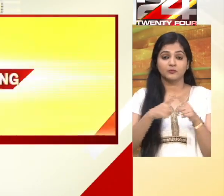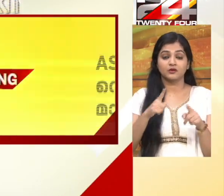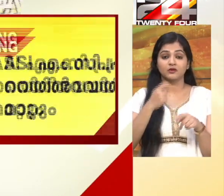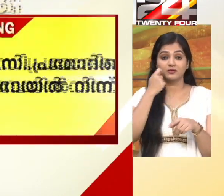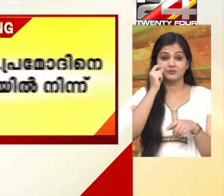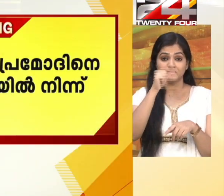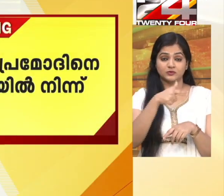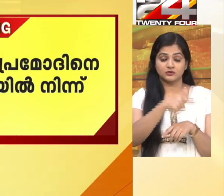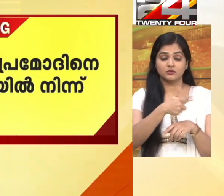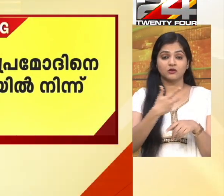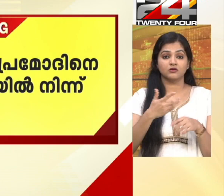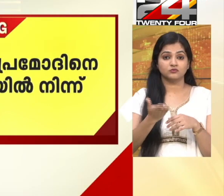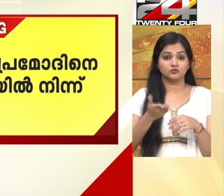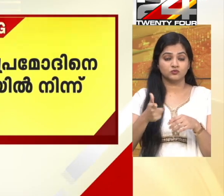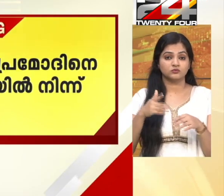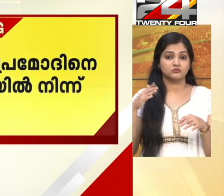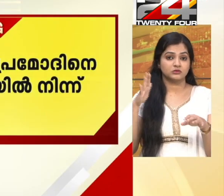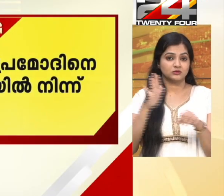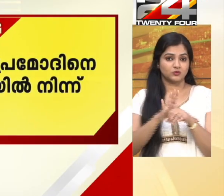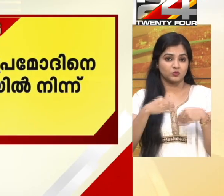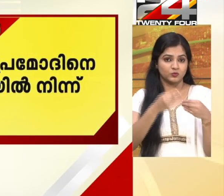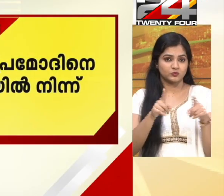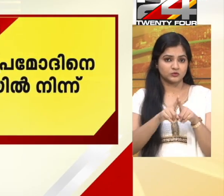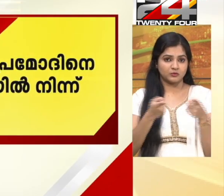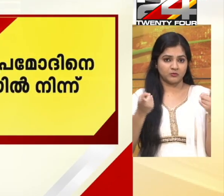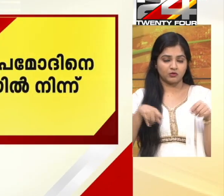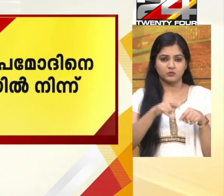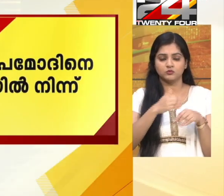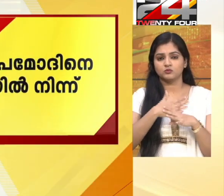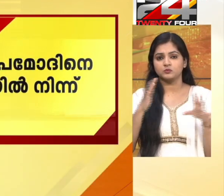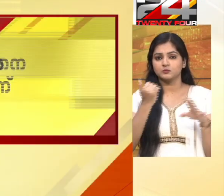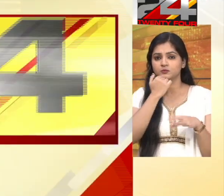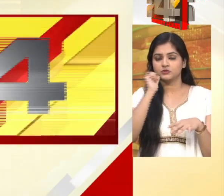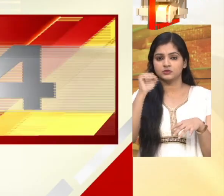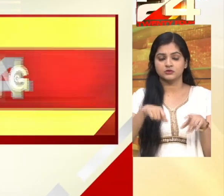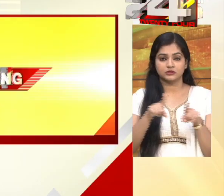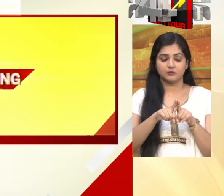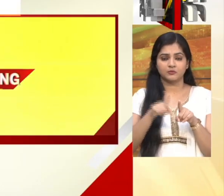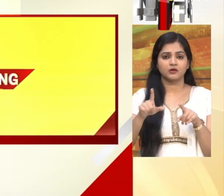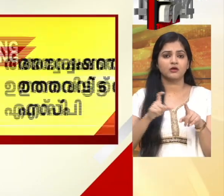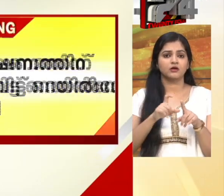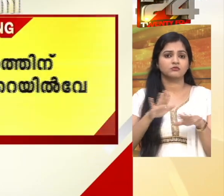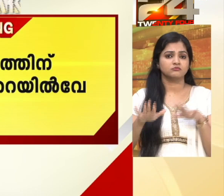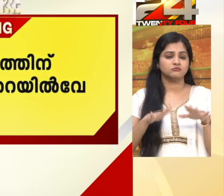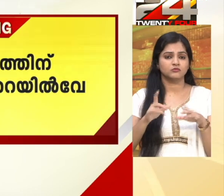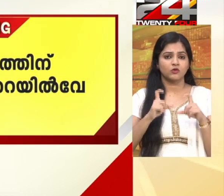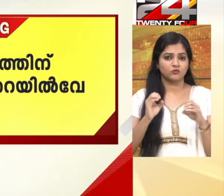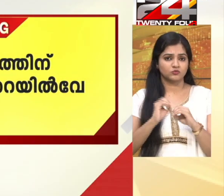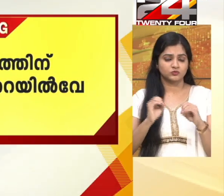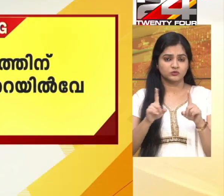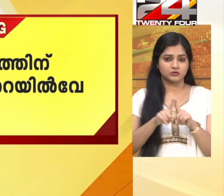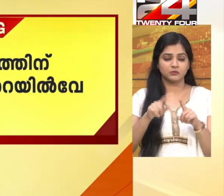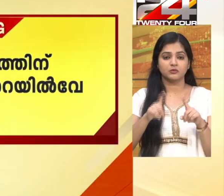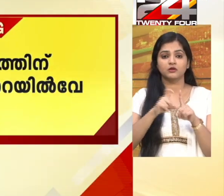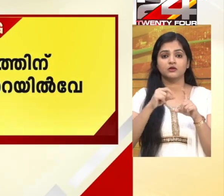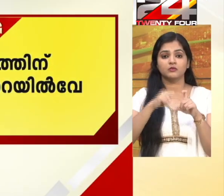തൊഴിച്ചത് അതല്ലെങ്കിൽ ബൂട്ടിട്ട് ചവിട്ടിയ സംഭവം ഒരു വീഴ്ചയാണെന്ന് ഈ റിപ്പോർട്ടിൽ പറയുന്നുണ്ട്. ആ ജാഗ്രതക്കുറവിന്റെ അടിസ്ഥാനത്തിലാണ് റെയിൽവേ എസ് പി ഇപ്പോൾ ഇയാൾക്കെതിരെ വകുപ്പ് തല